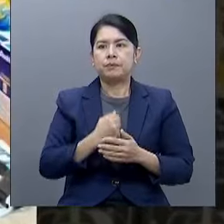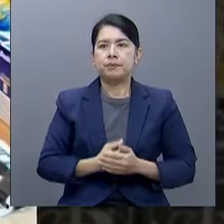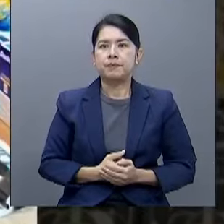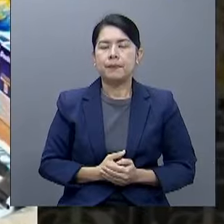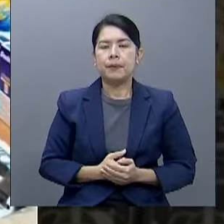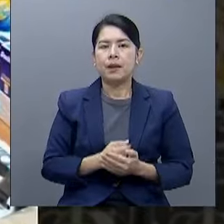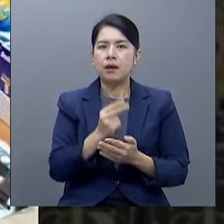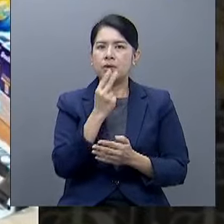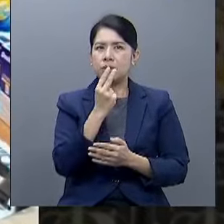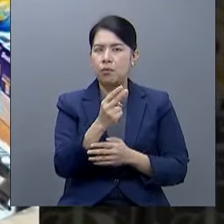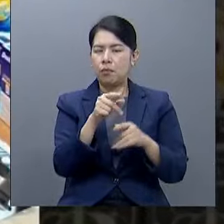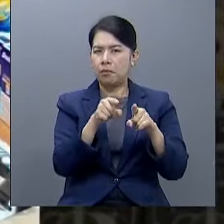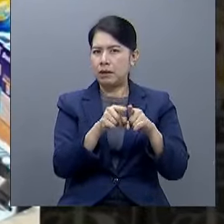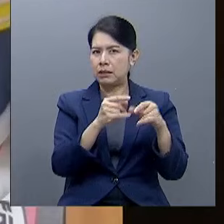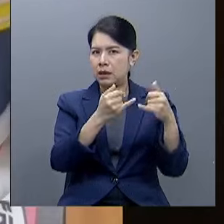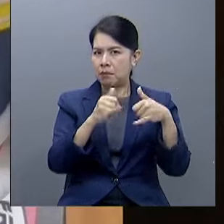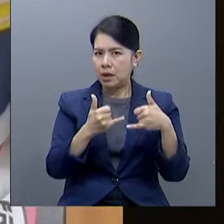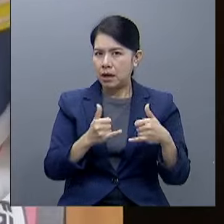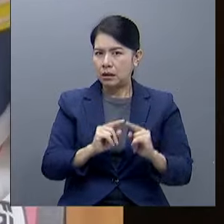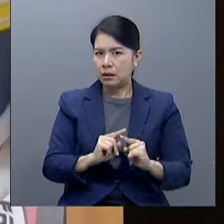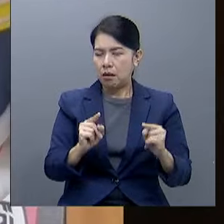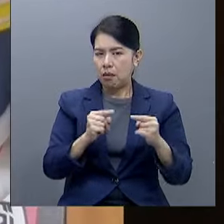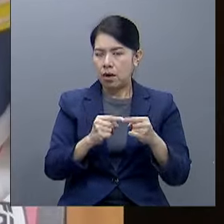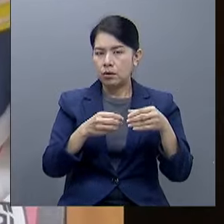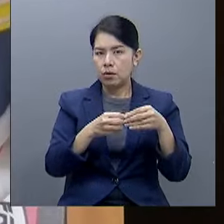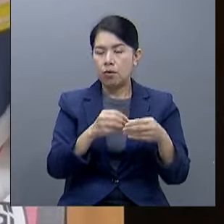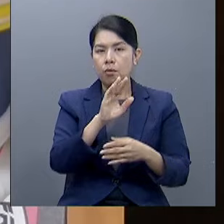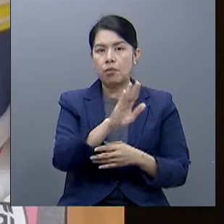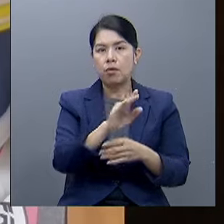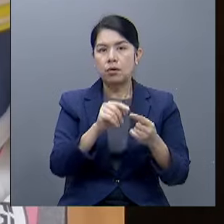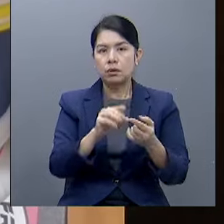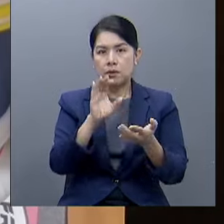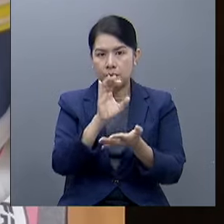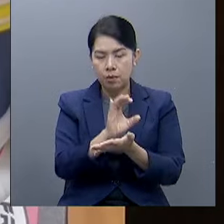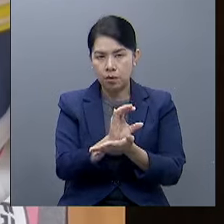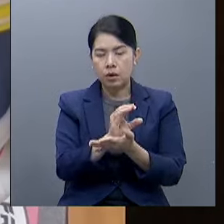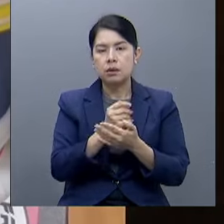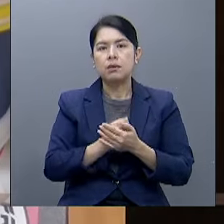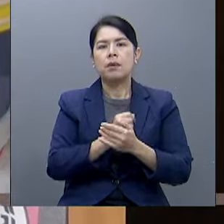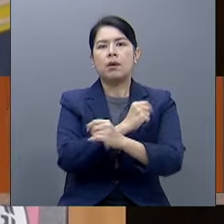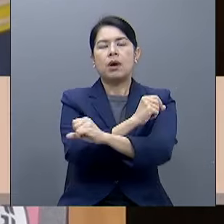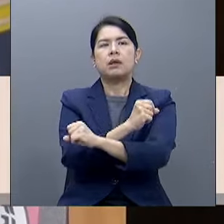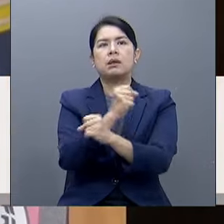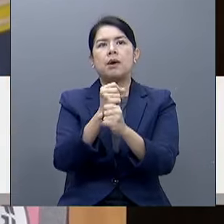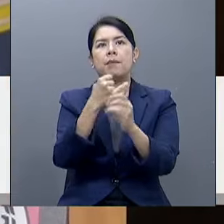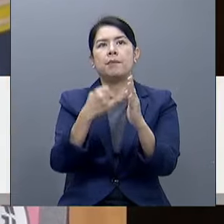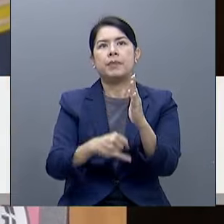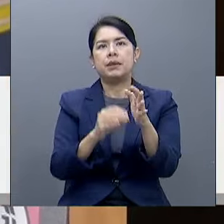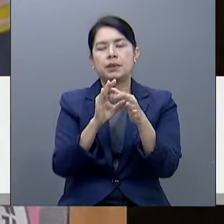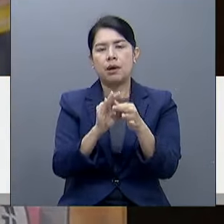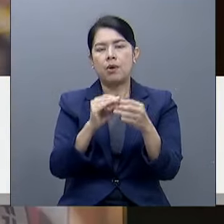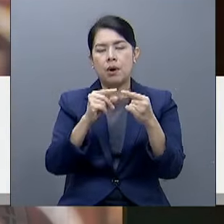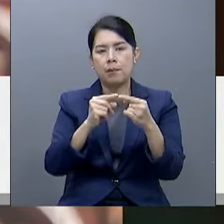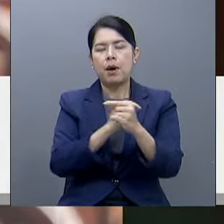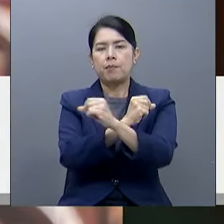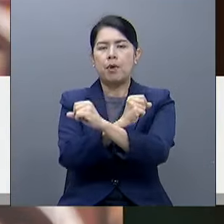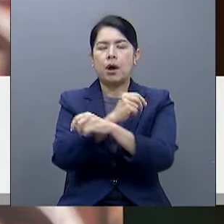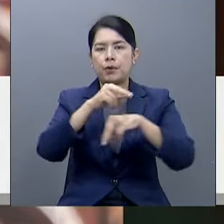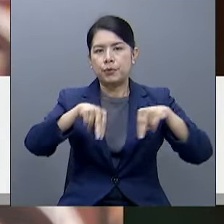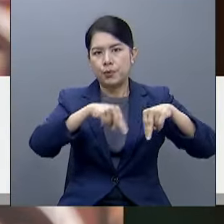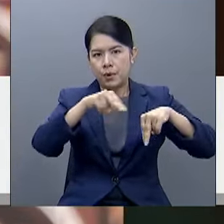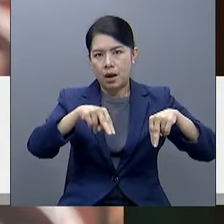อาจจะคล้ายกับของเล่นค่ะแต่ตำรวจกองบังคับการปราบปรามการกระทำความผิดเกี่ยวกับการคุ้มครองผู้บริโภคหรือ